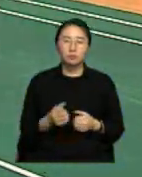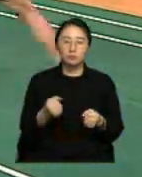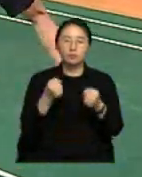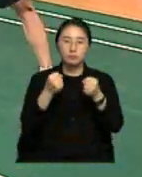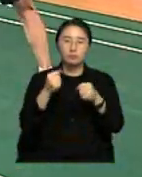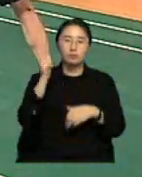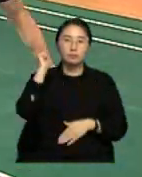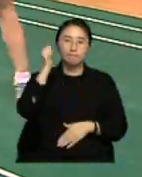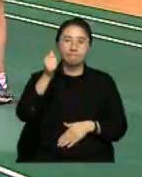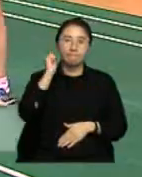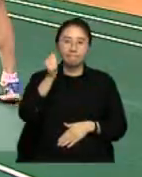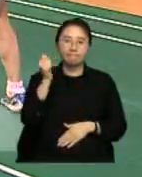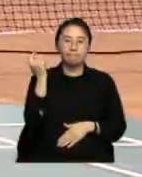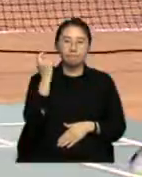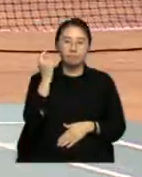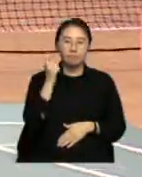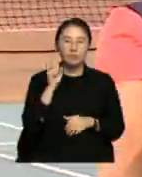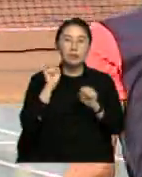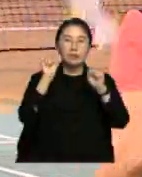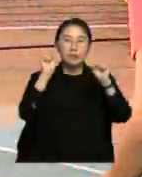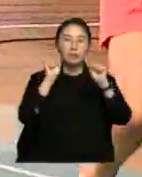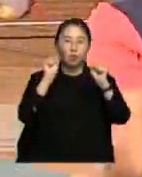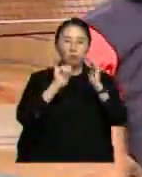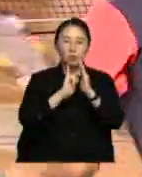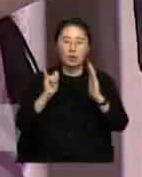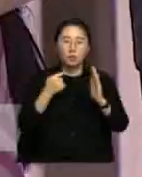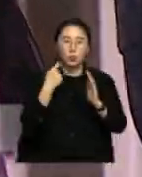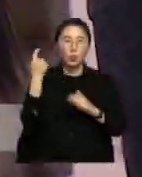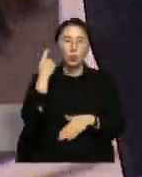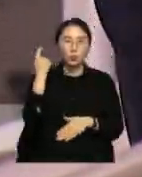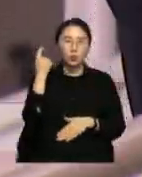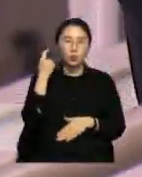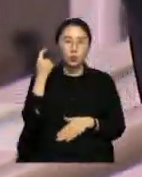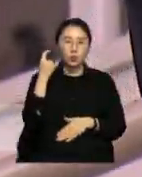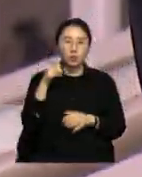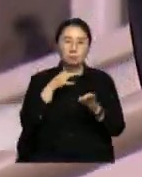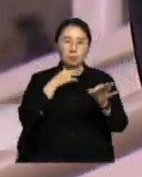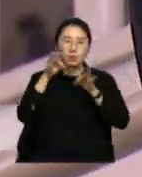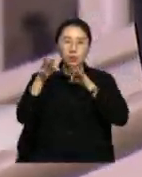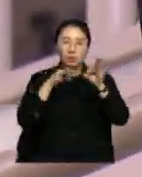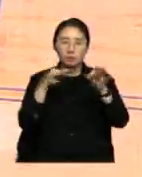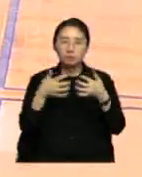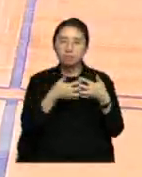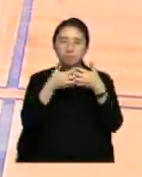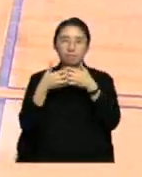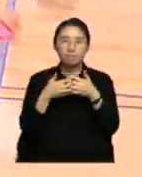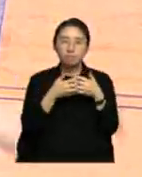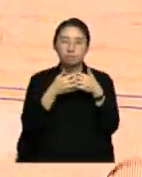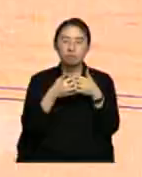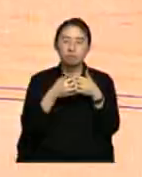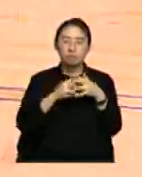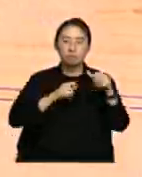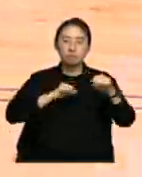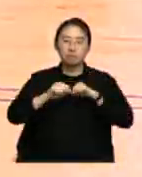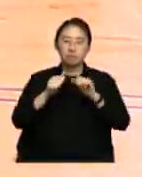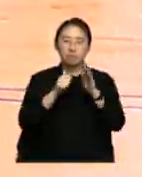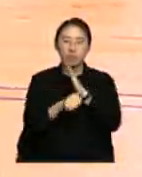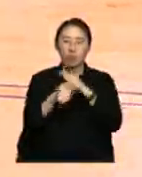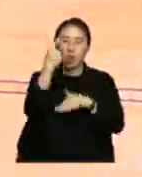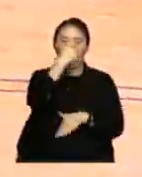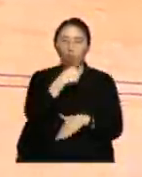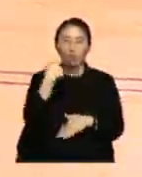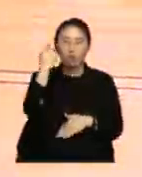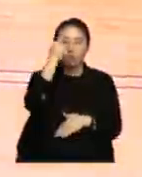힘찬 스매싱 소리와 팀원을 응원하는 가족들의 목소리가 경기장을 가득 메웁니다. 코트를 누비는 선수들의